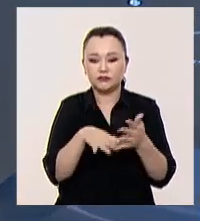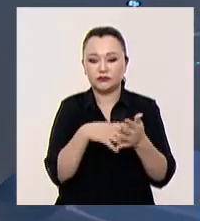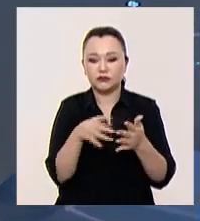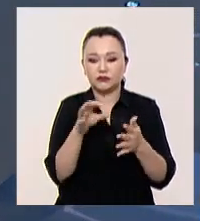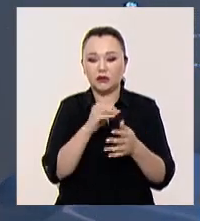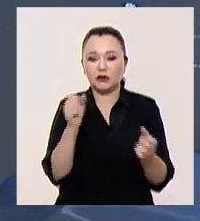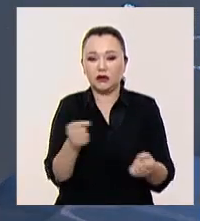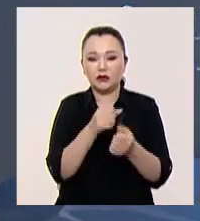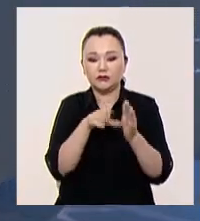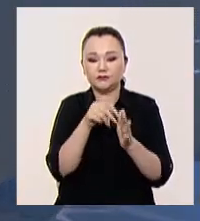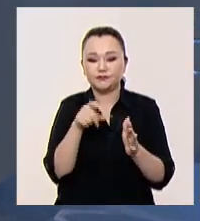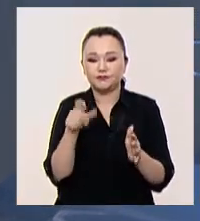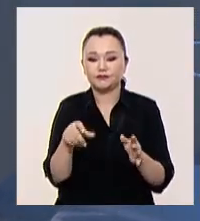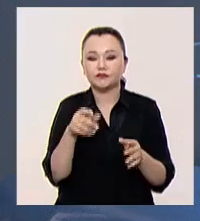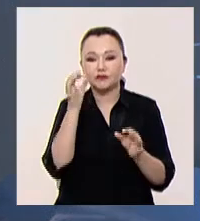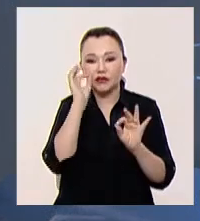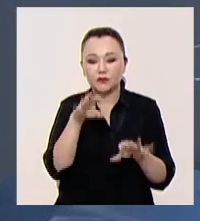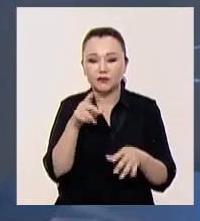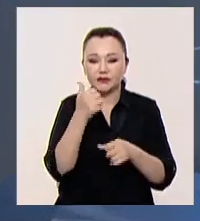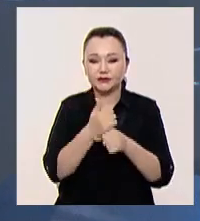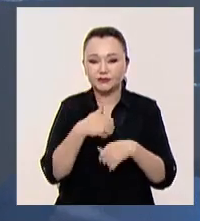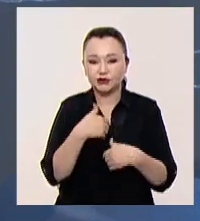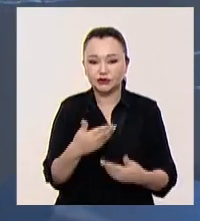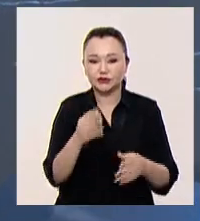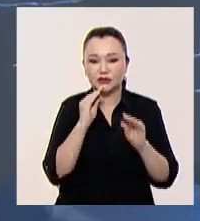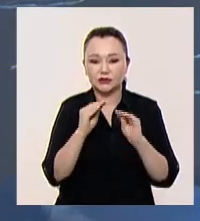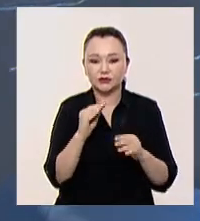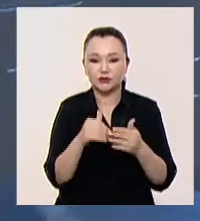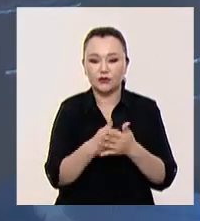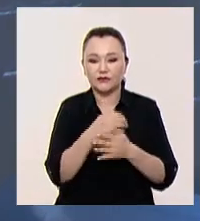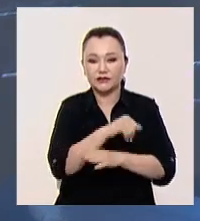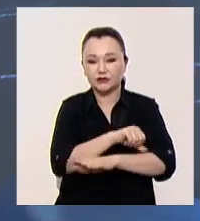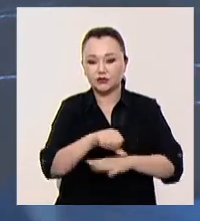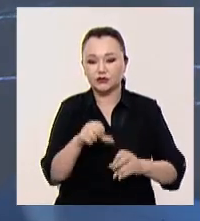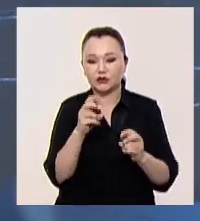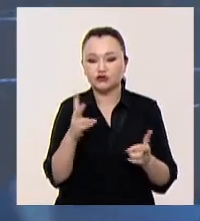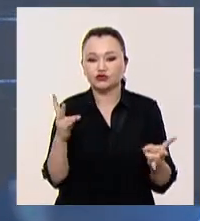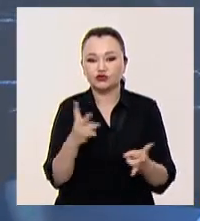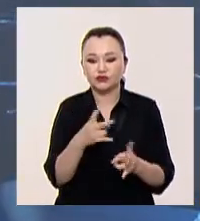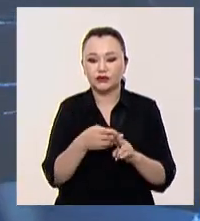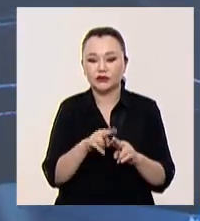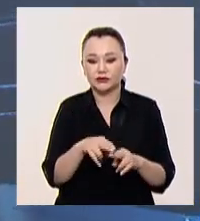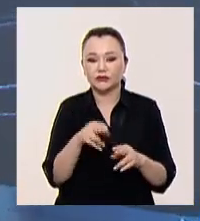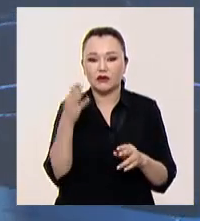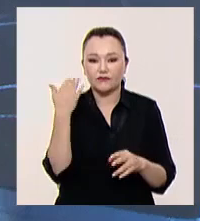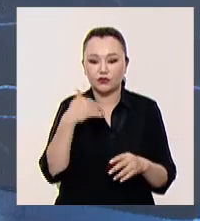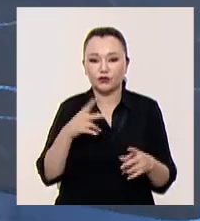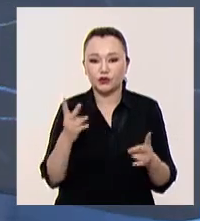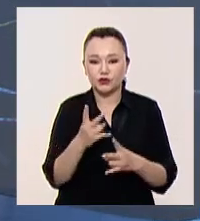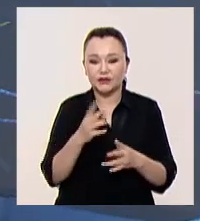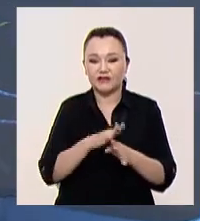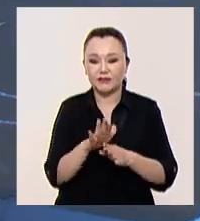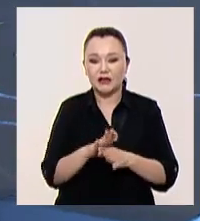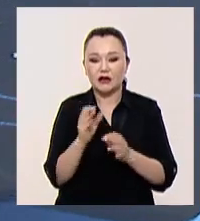проголосовали депутаты Маслихата. Напомним, президент предложил создать новые территории, так как необходимость в этом назрела давно. Как к